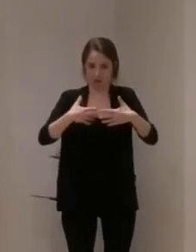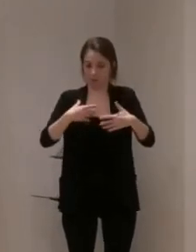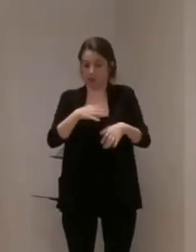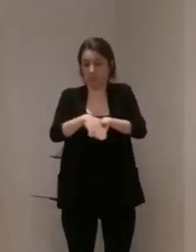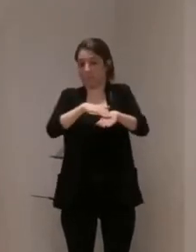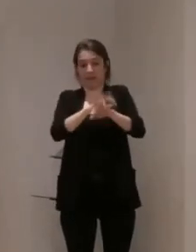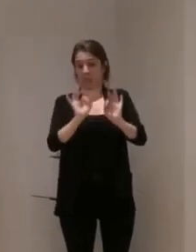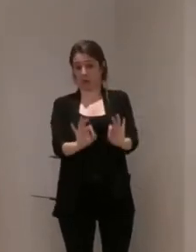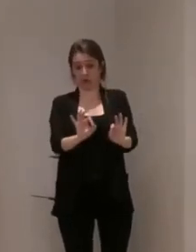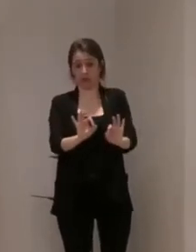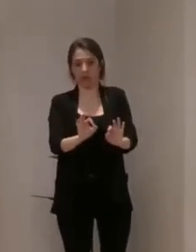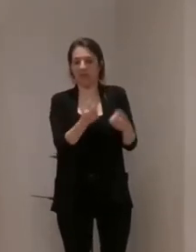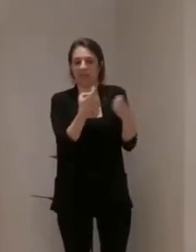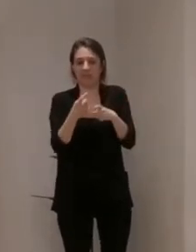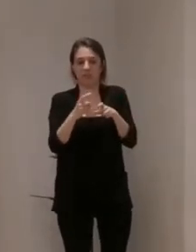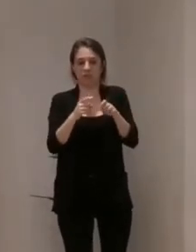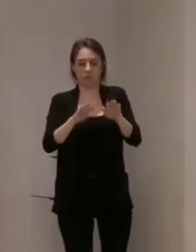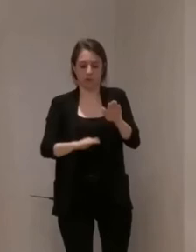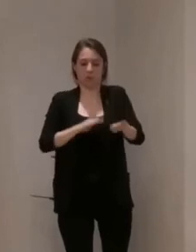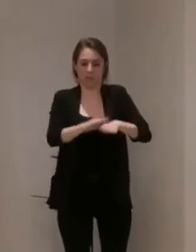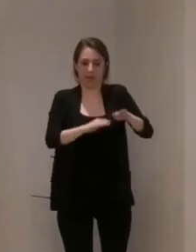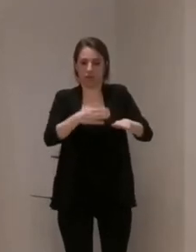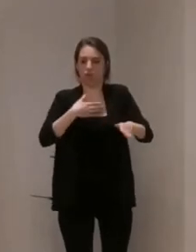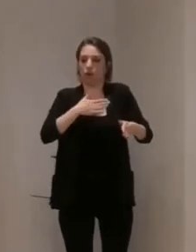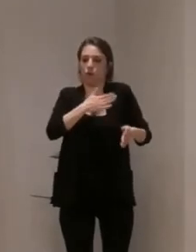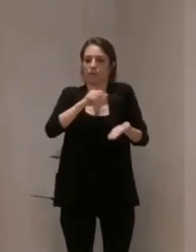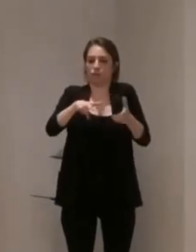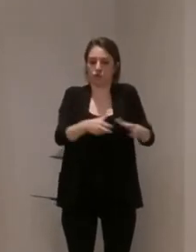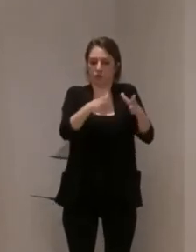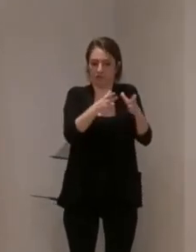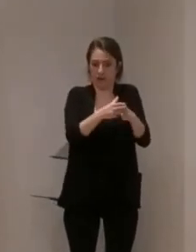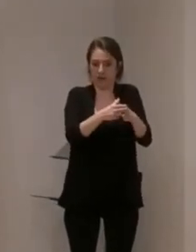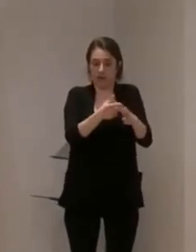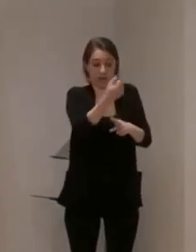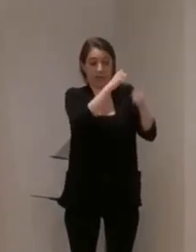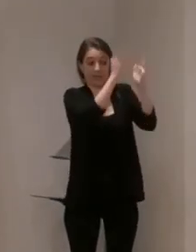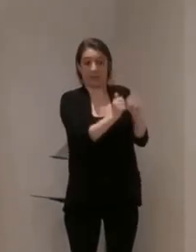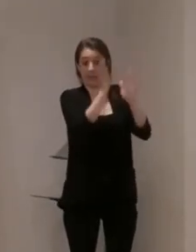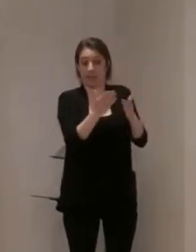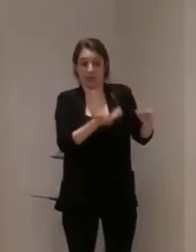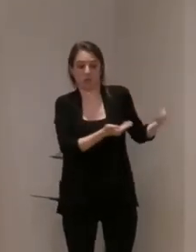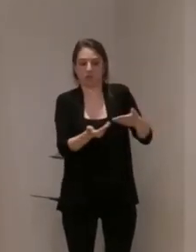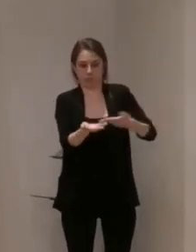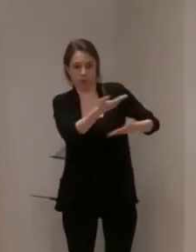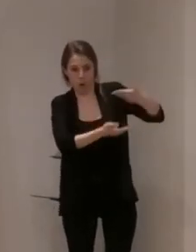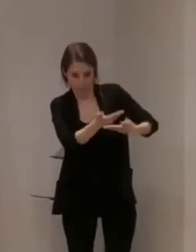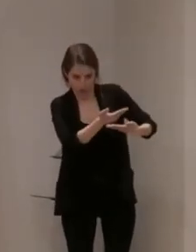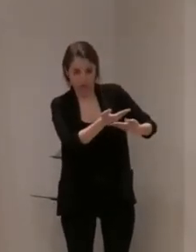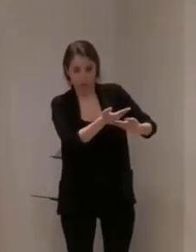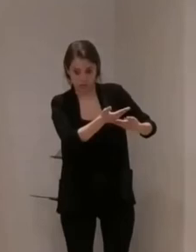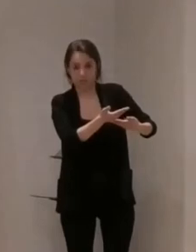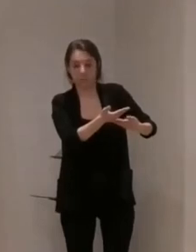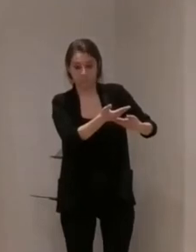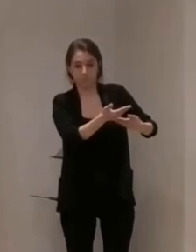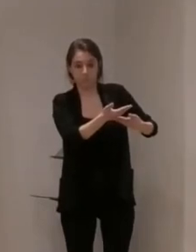El que fem la lluita ciutadana és avançar sempre. I les entitats memorialistes si en aquest país